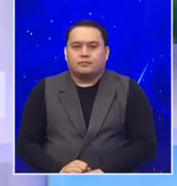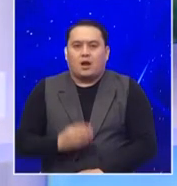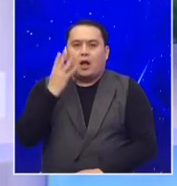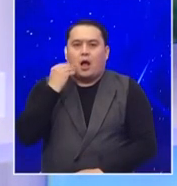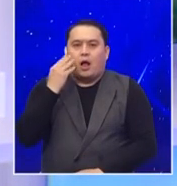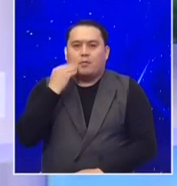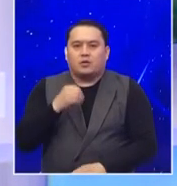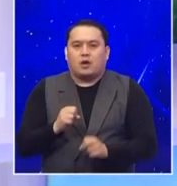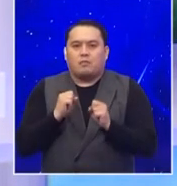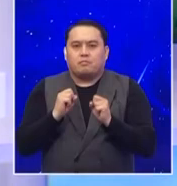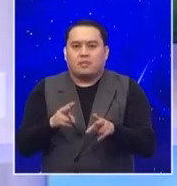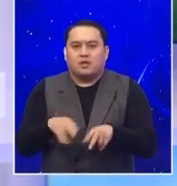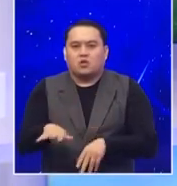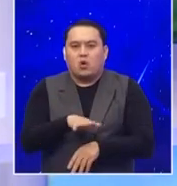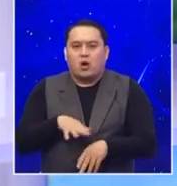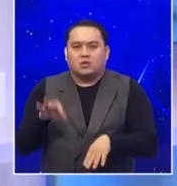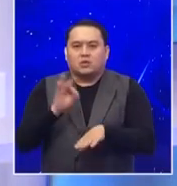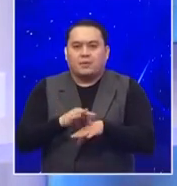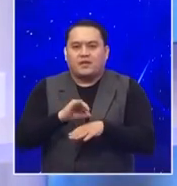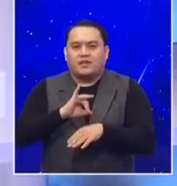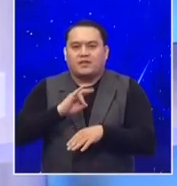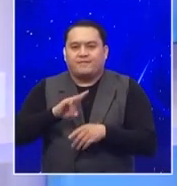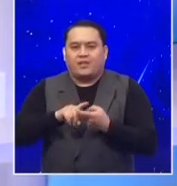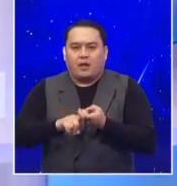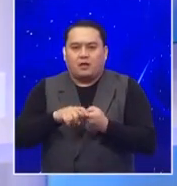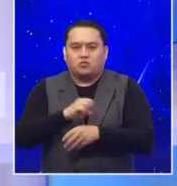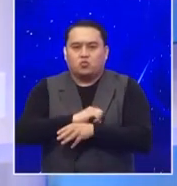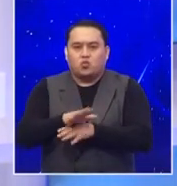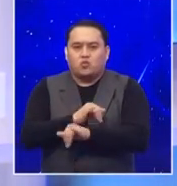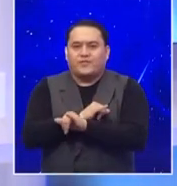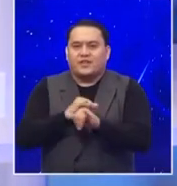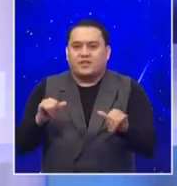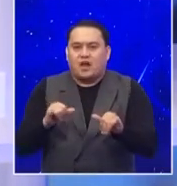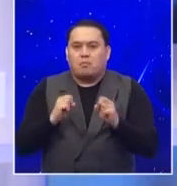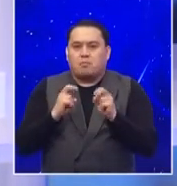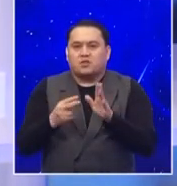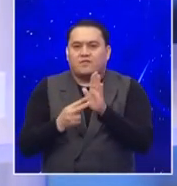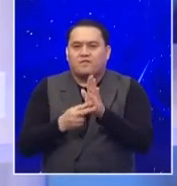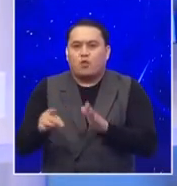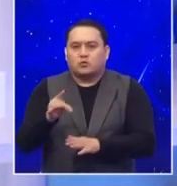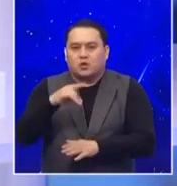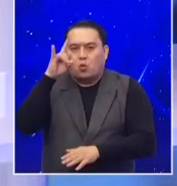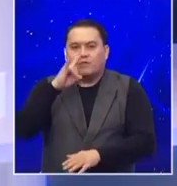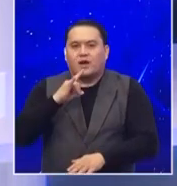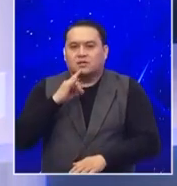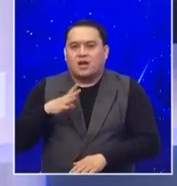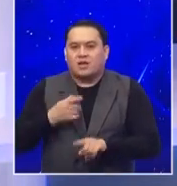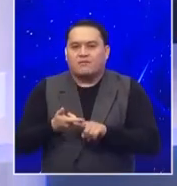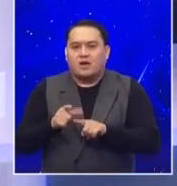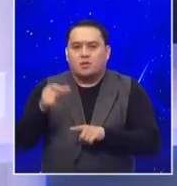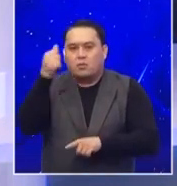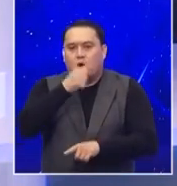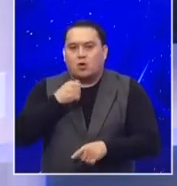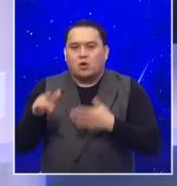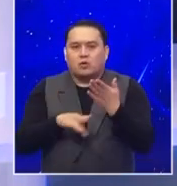Алматы вошел в красную зону по уровню заболеваемости коронавирусной инфекции. Так, в красной зоне уже находятся 8 регионов Казахстана.